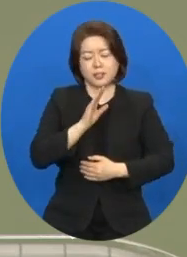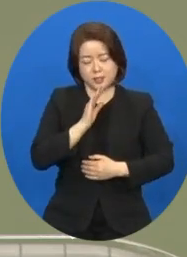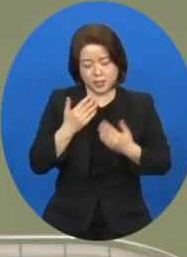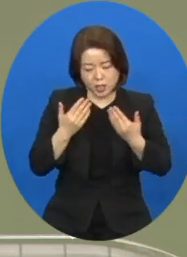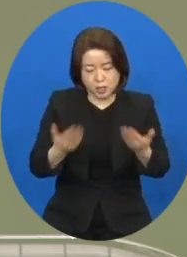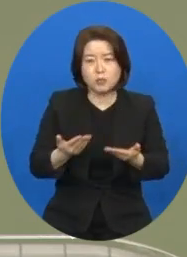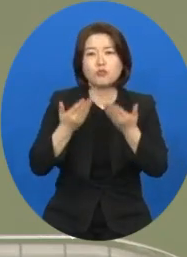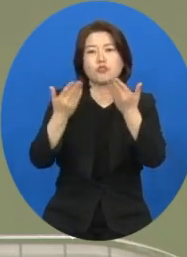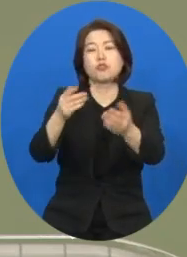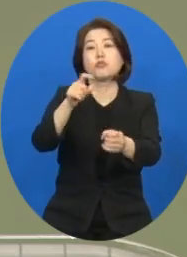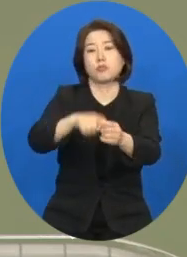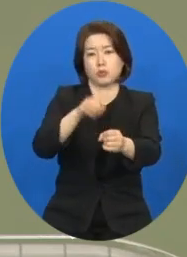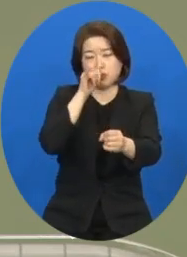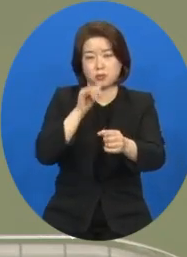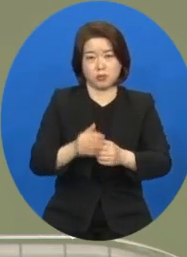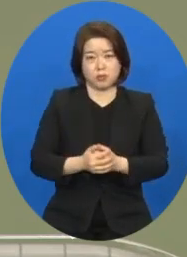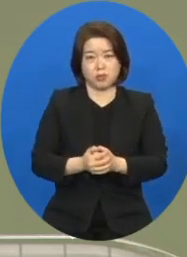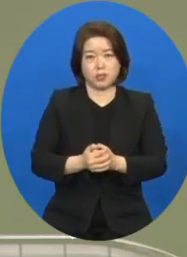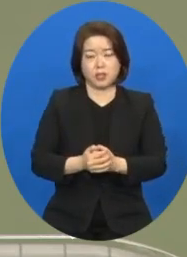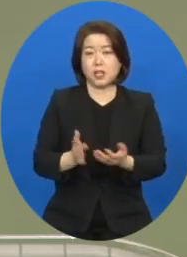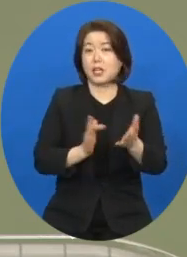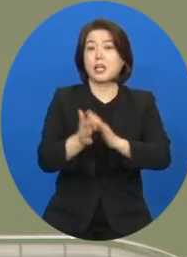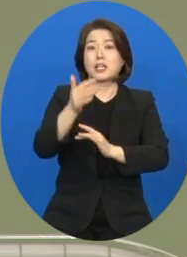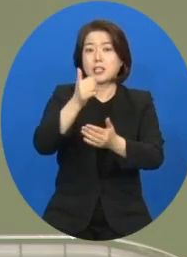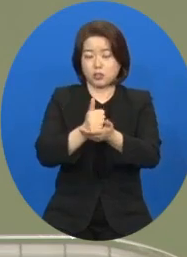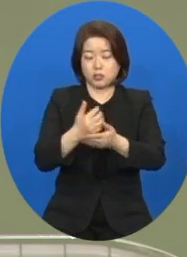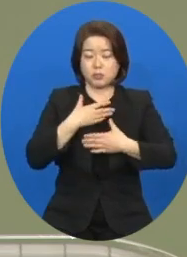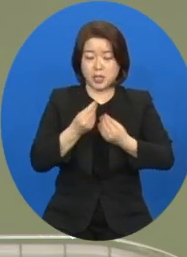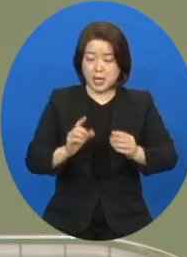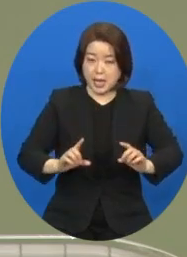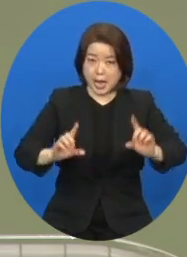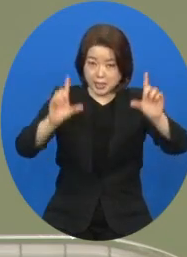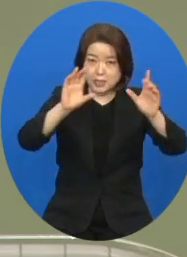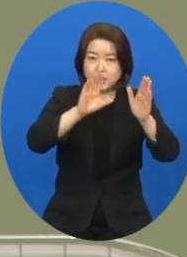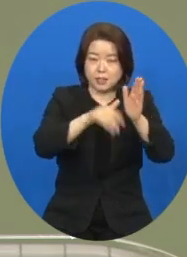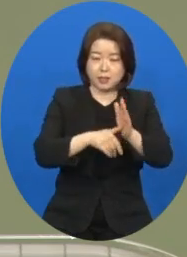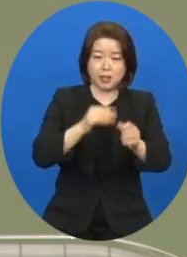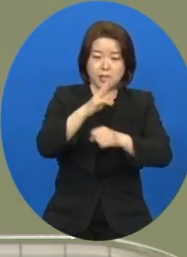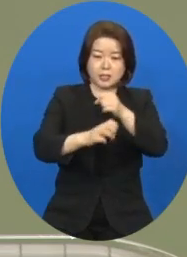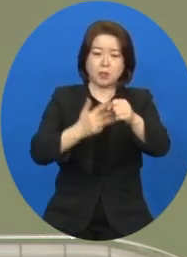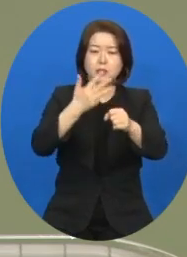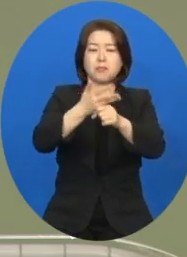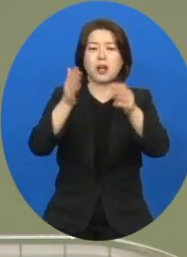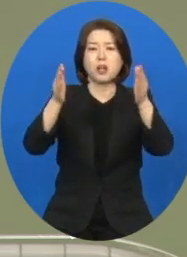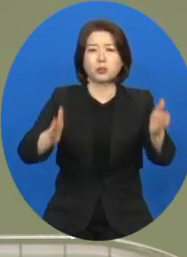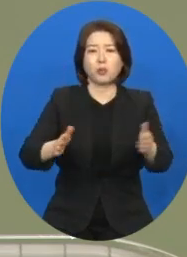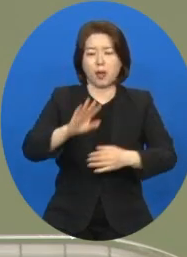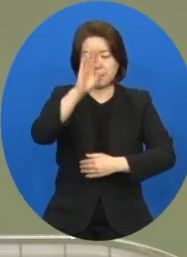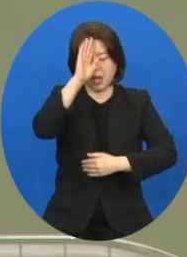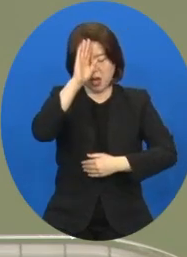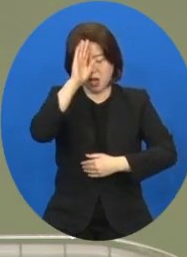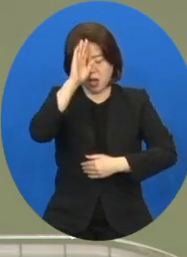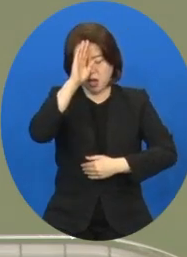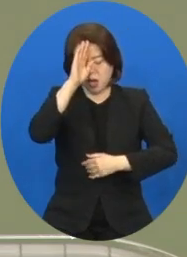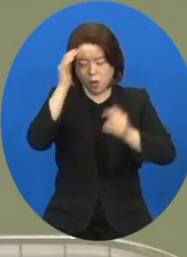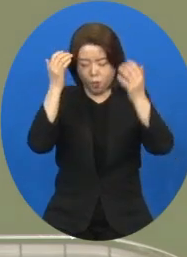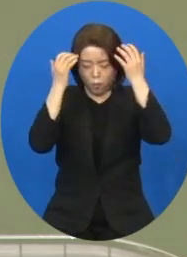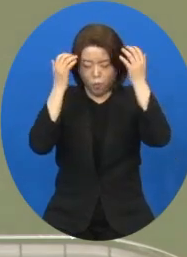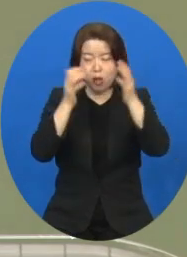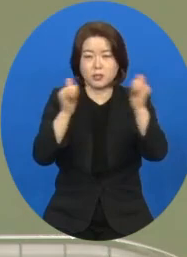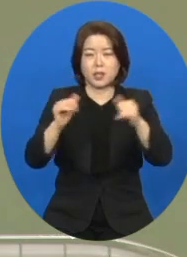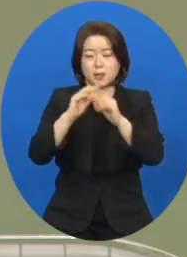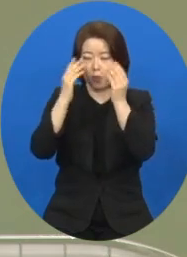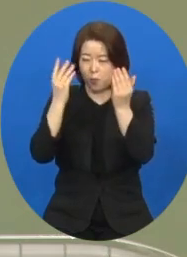의미였어. 예수님이 그날 안식일에 38년 동안 병으로 묶여 살던 사람을